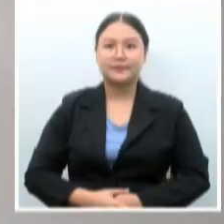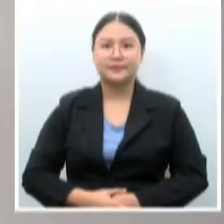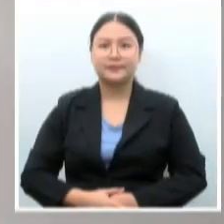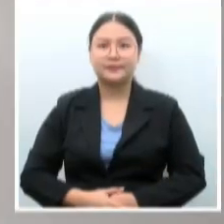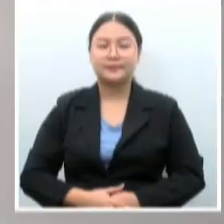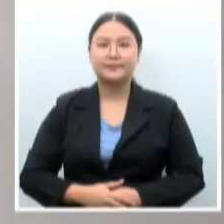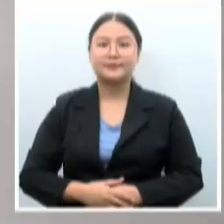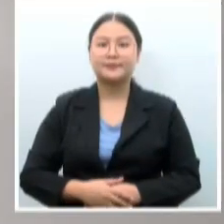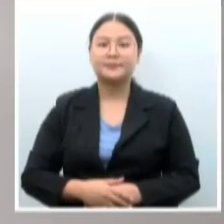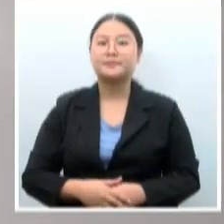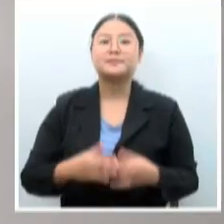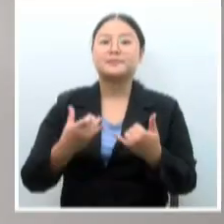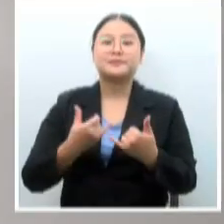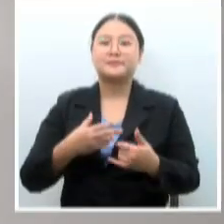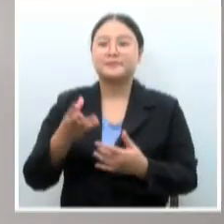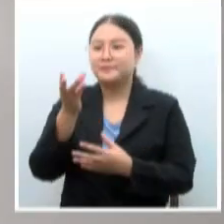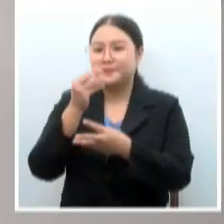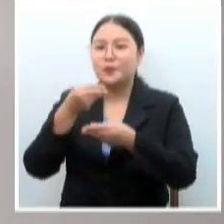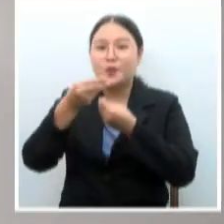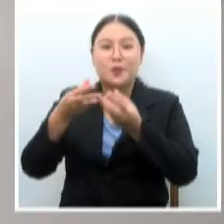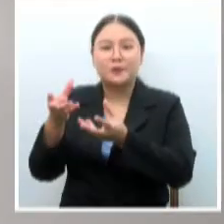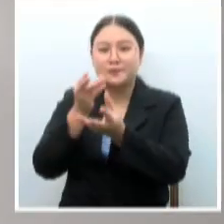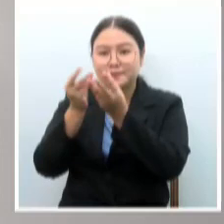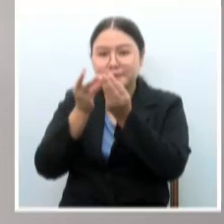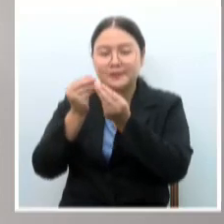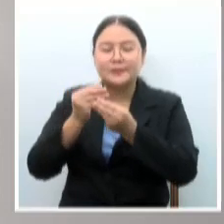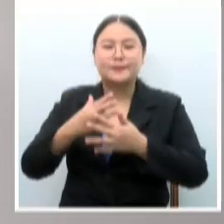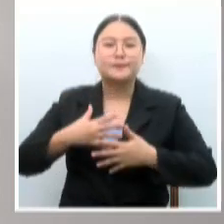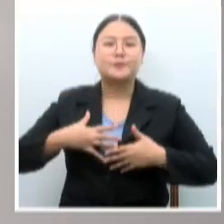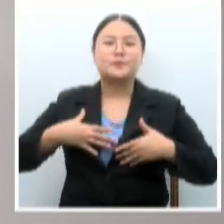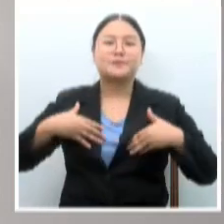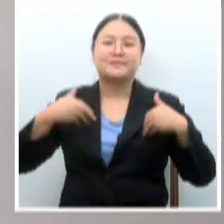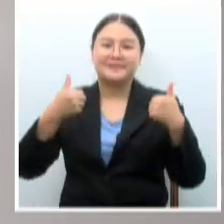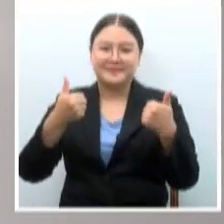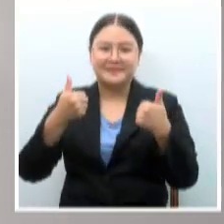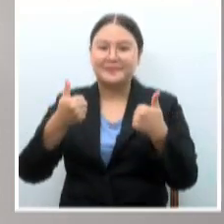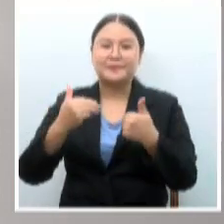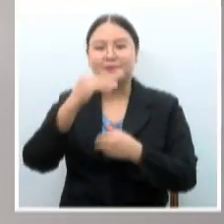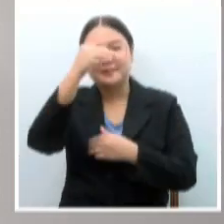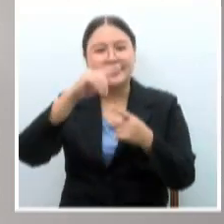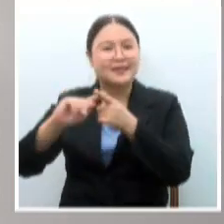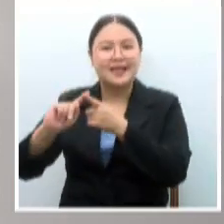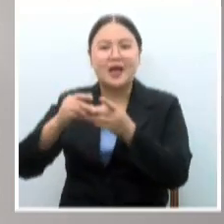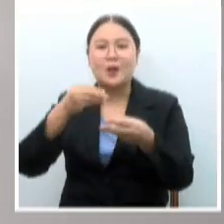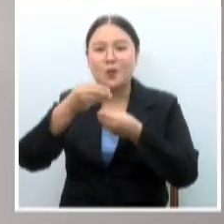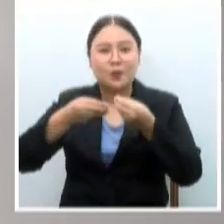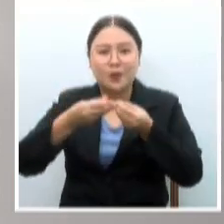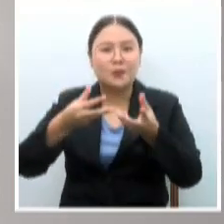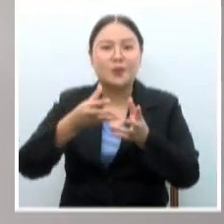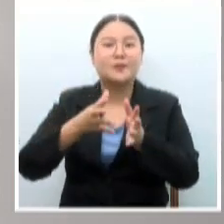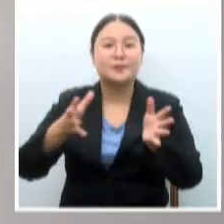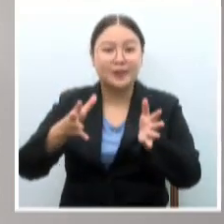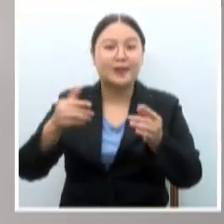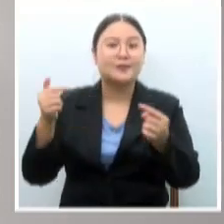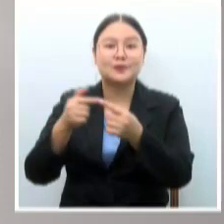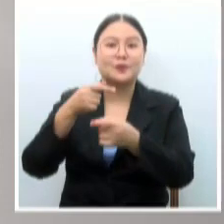ค่ะถือได้ว่าใจชื้นเลยนะคะวันนี้เราได้รับทั้งในส่วนของคำอวยพรนะคะในวันขึ้นปีใหม่ไ